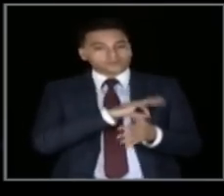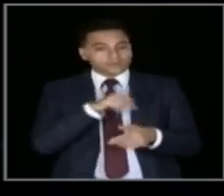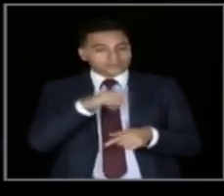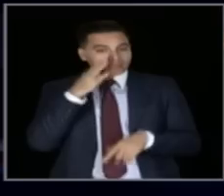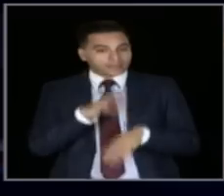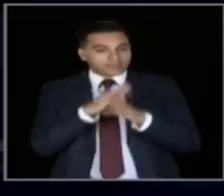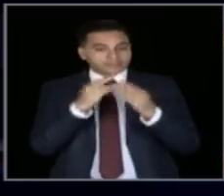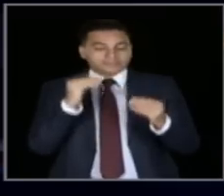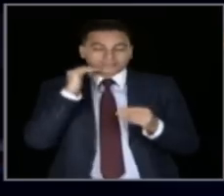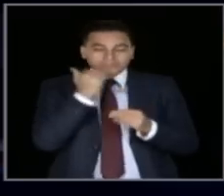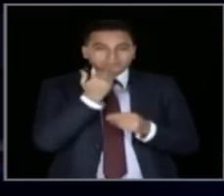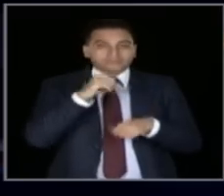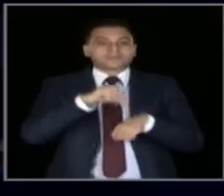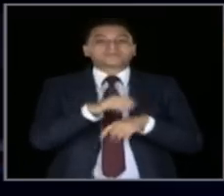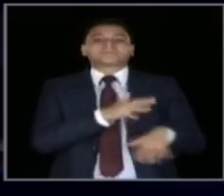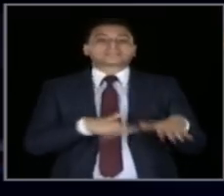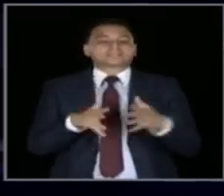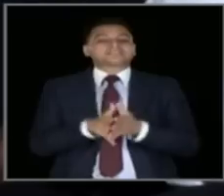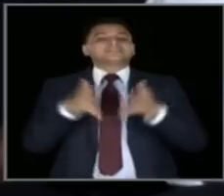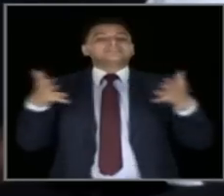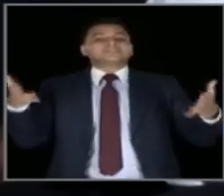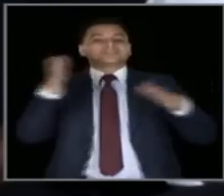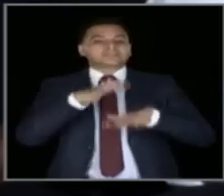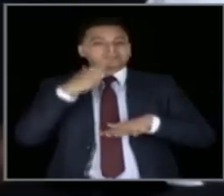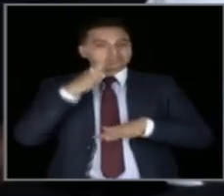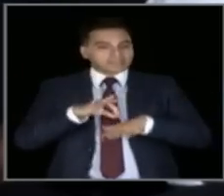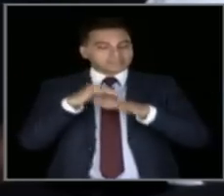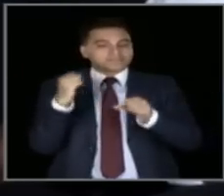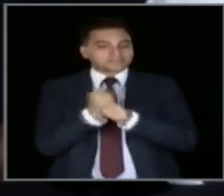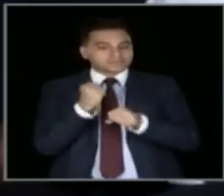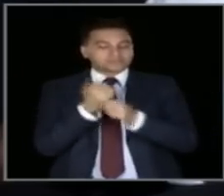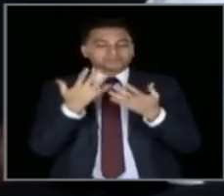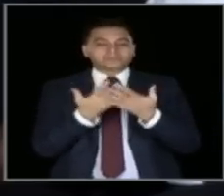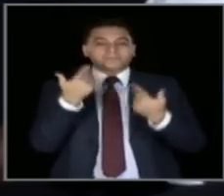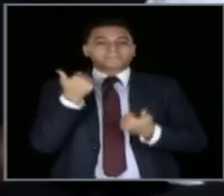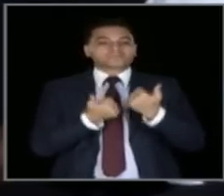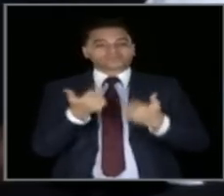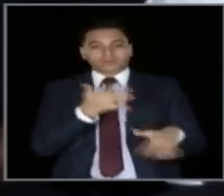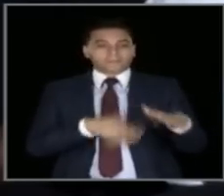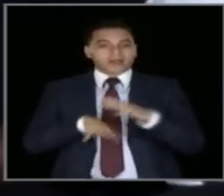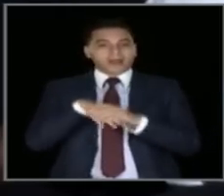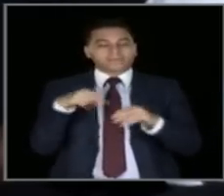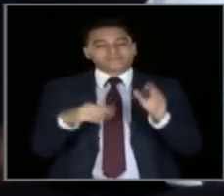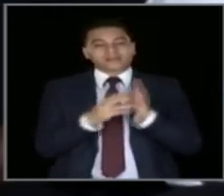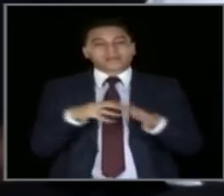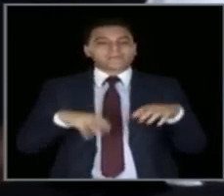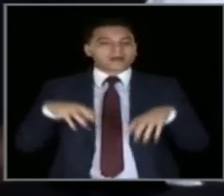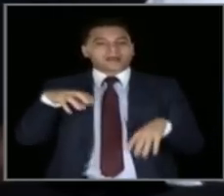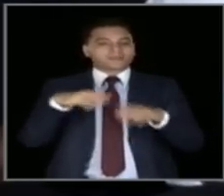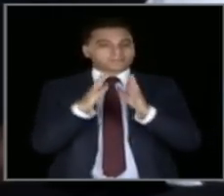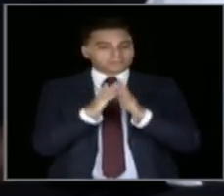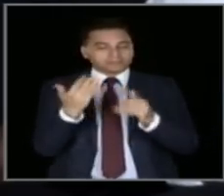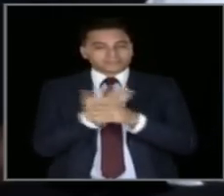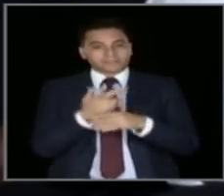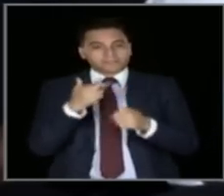لقيت شغف ومكان جديد اهتميت بيه وعجبني، لقيت مسابقة معمولة على مستوى جامعات مصر في المبادرات لذوي